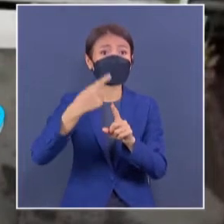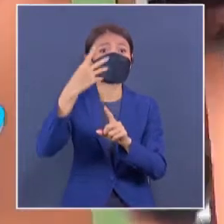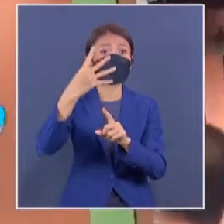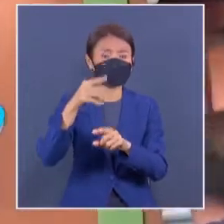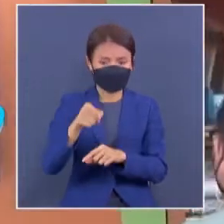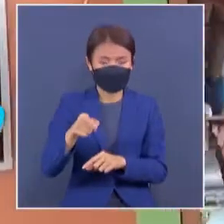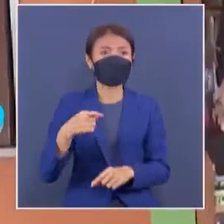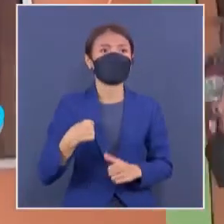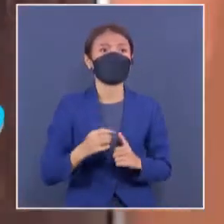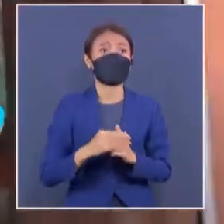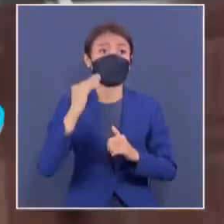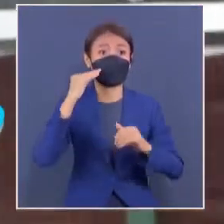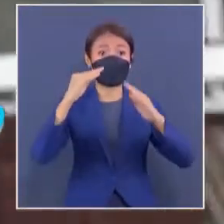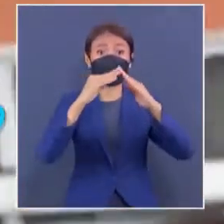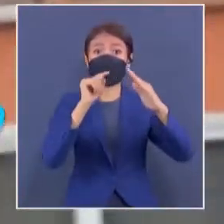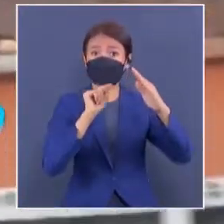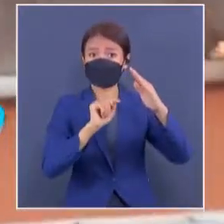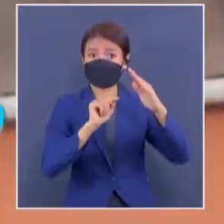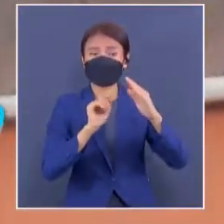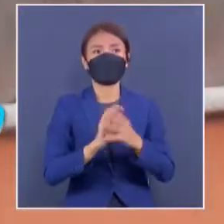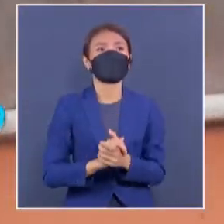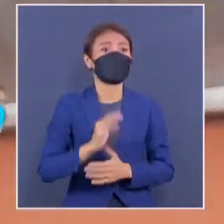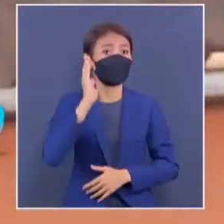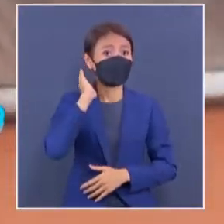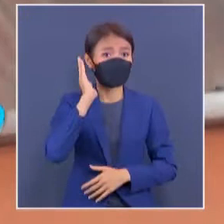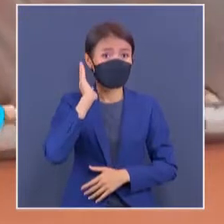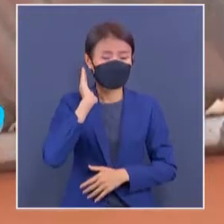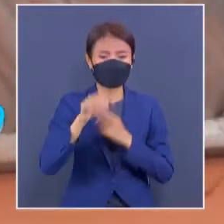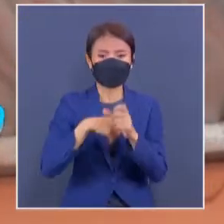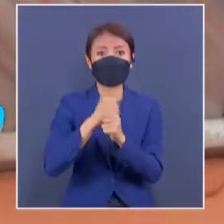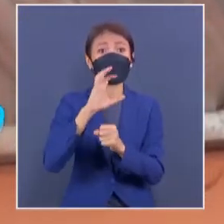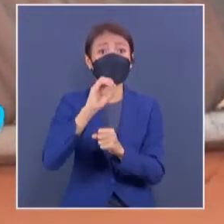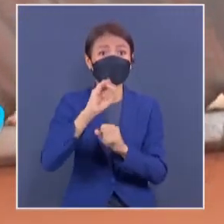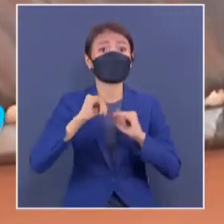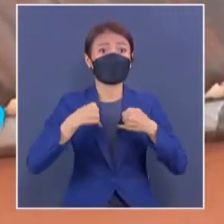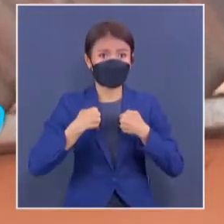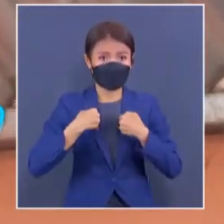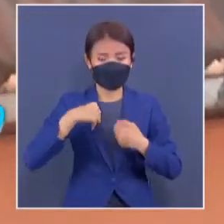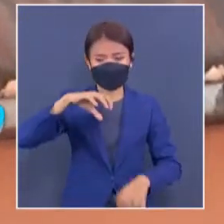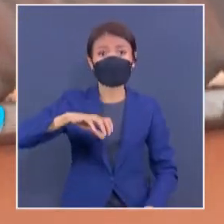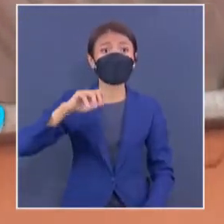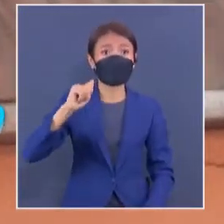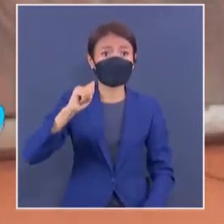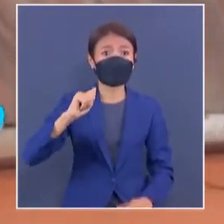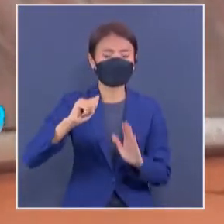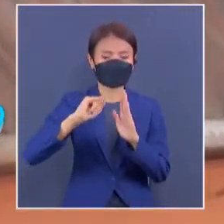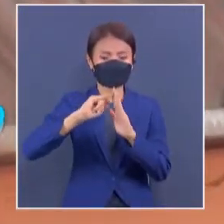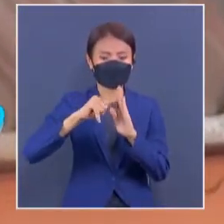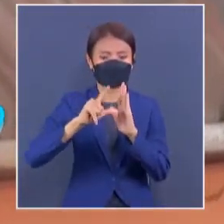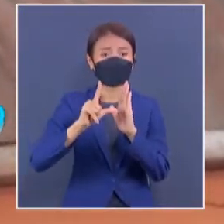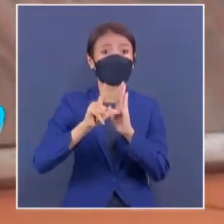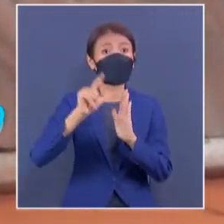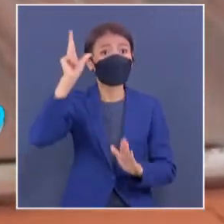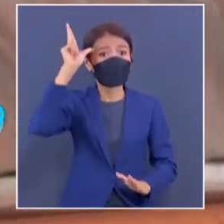เหตุครับบ้านหลังนี้เป็นของนายประสิทธิ์อุดใจอายุ50 ปีเป็นพื้นที่อำเภอเมืองจังหวัดลำปางครับนายประสิทธิ์ก็เล่